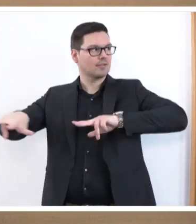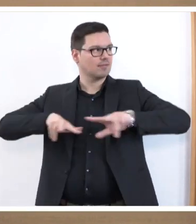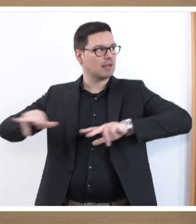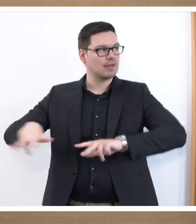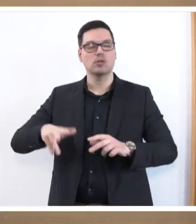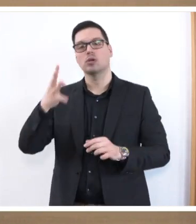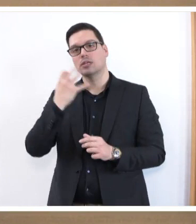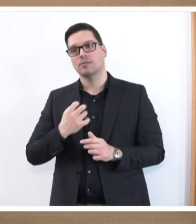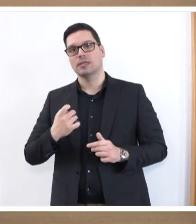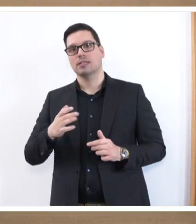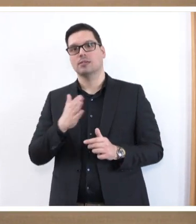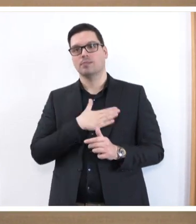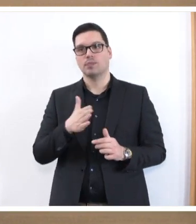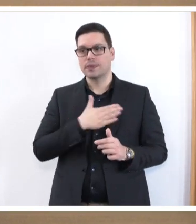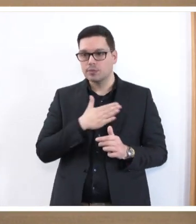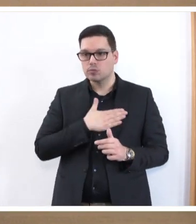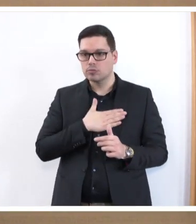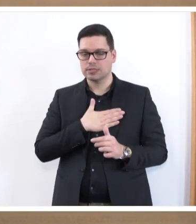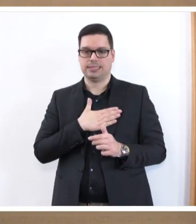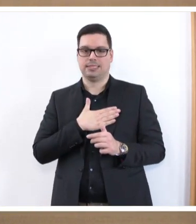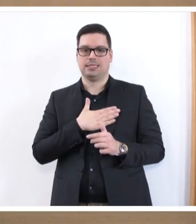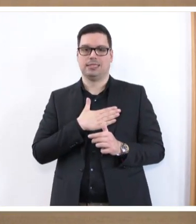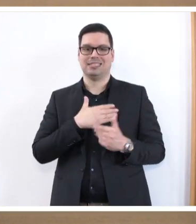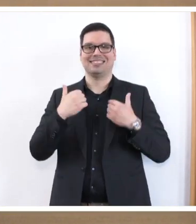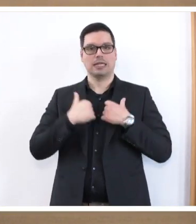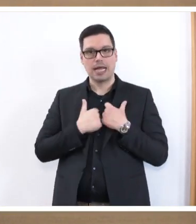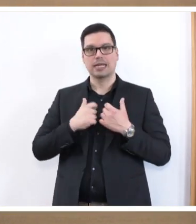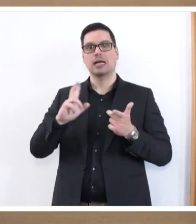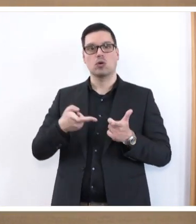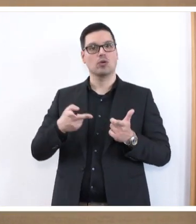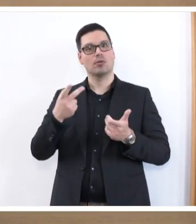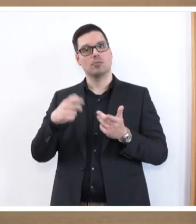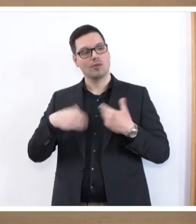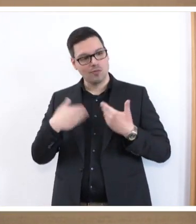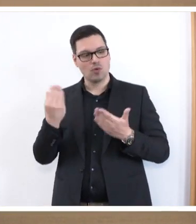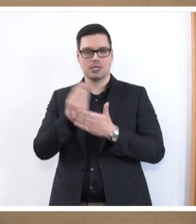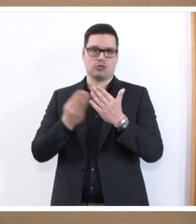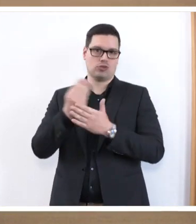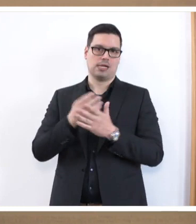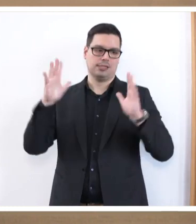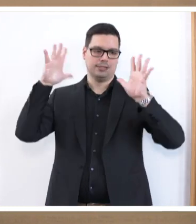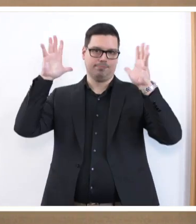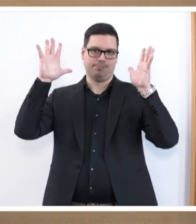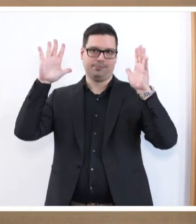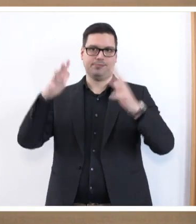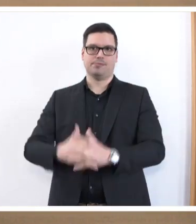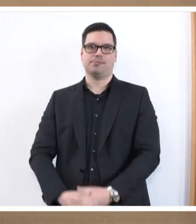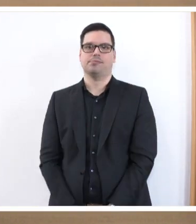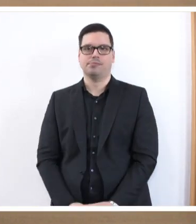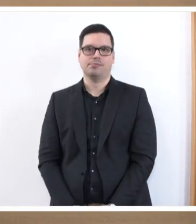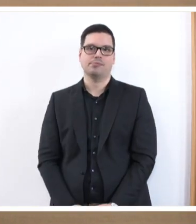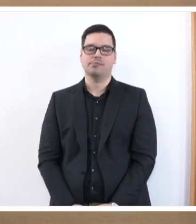wir wollen, dass unsere Mandatsträgerinnen und Mandatsträger auch mit Freude gestalten, liebe Kolleginnen und Kollegen.